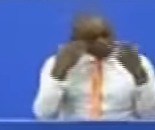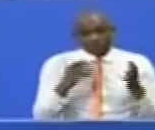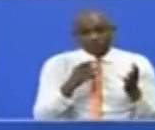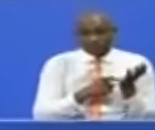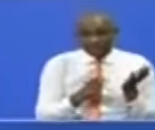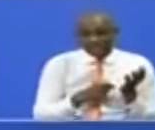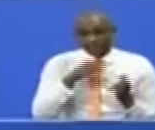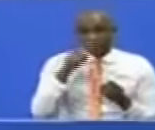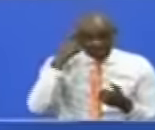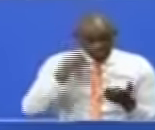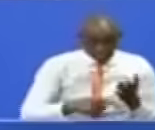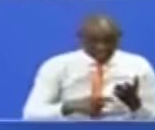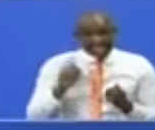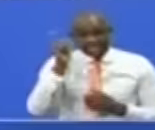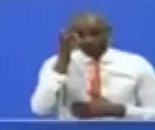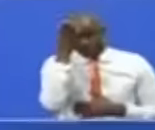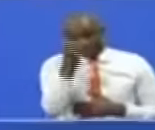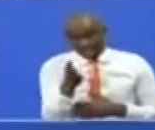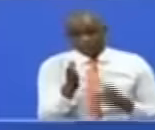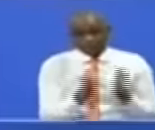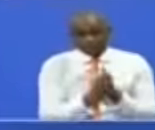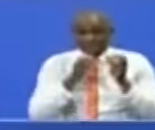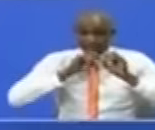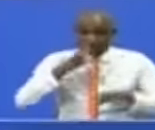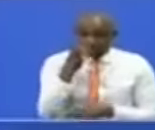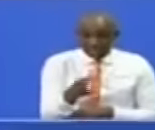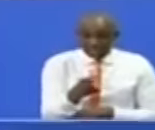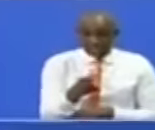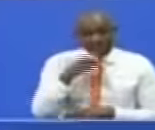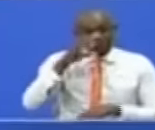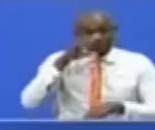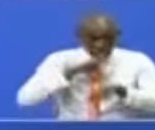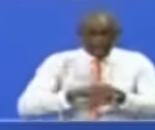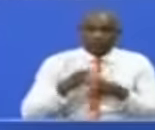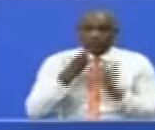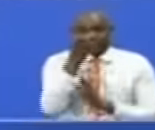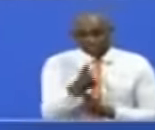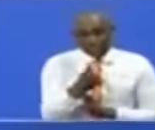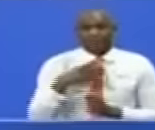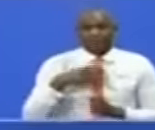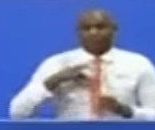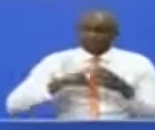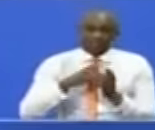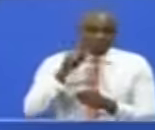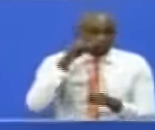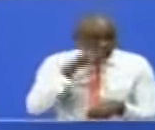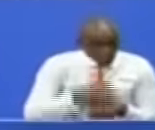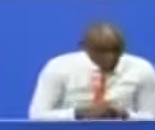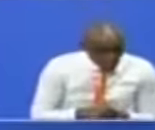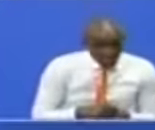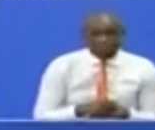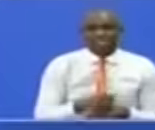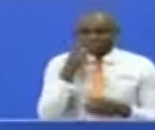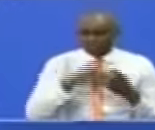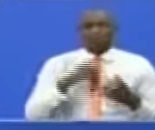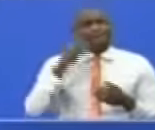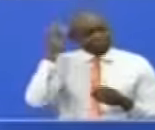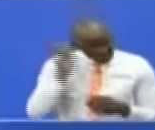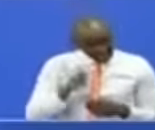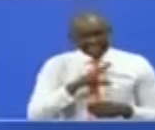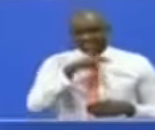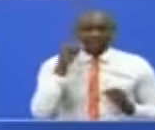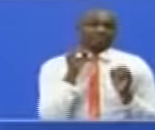kwamba serikali ya Nairobi na zile za devolution ni ku create opportunities, ndio watu waanze kwenda shule, ndio wajue kwamba sio lazima